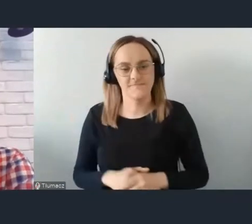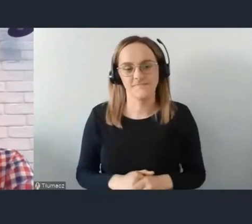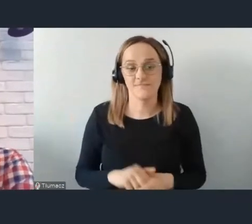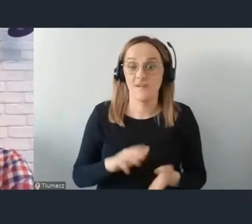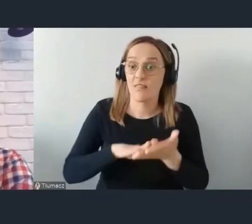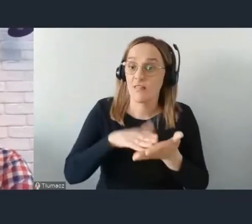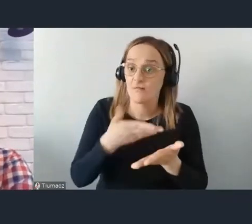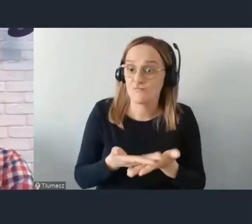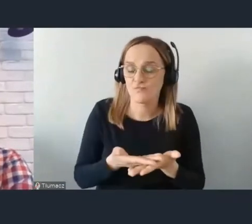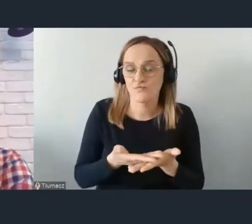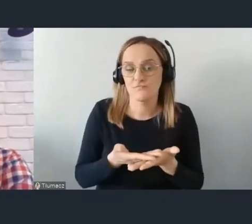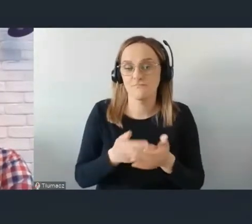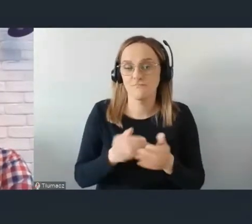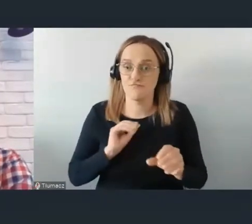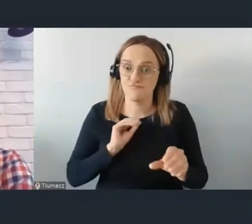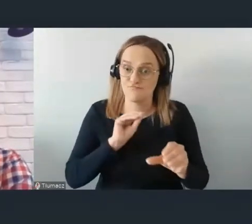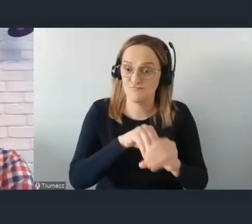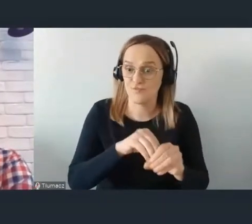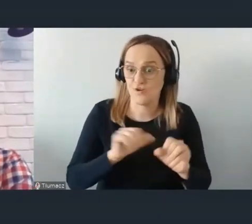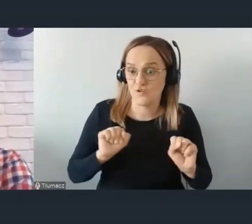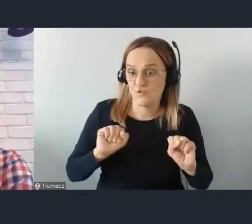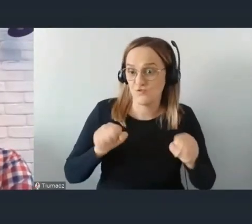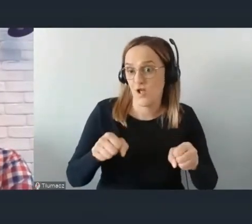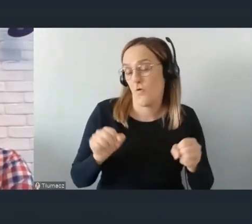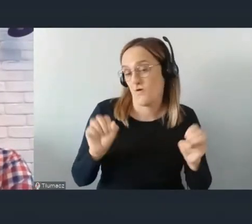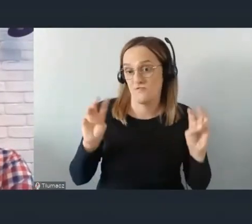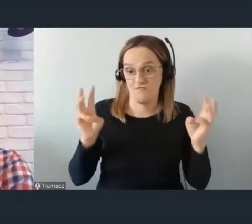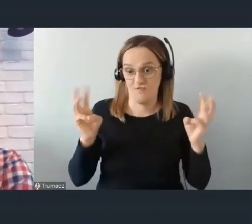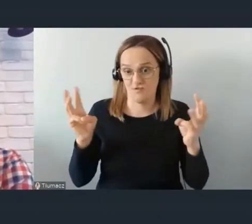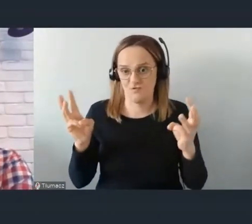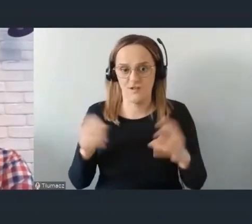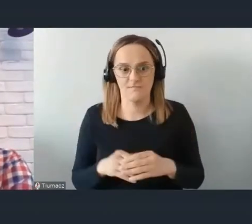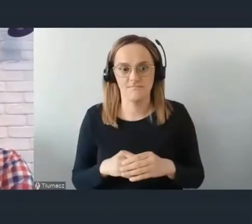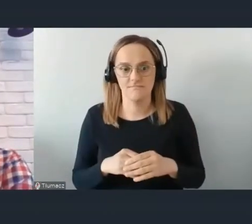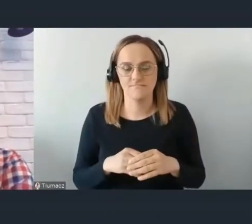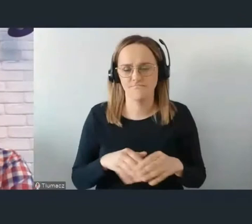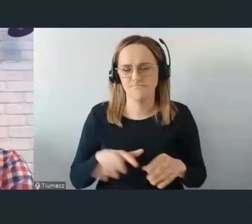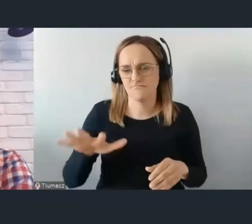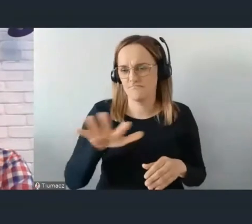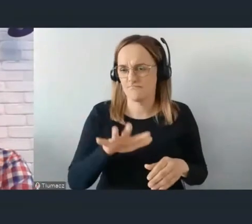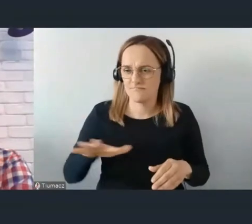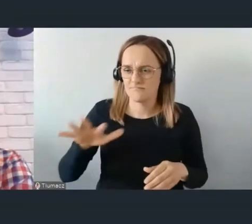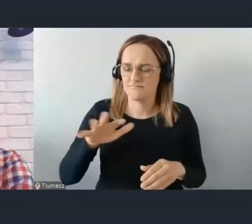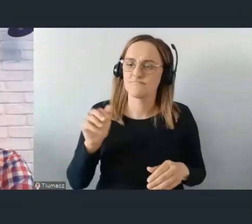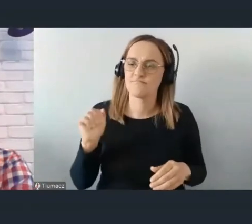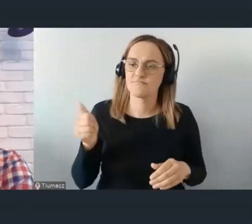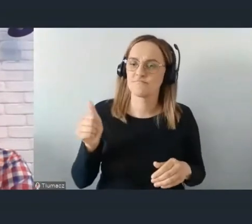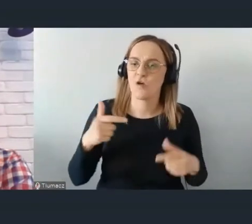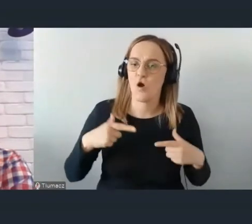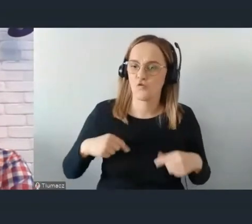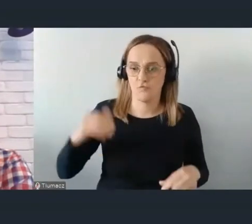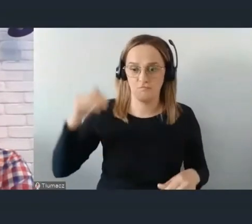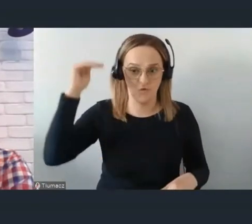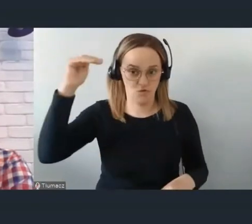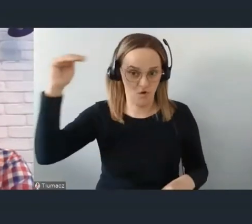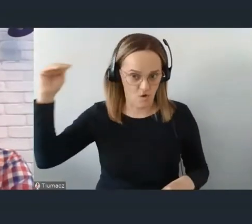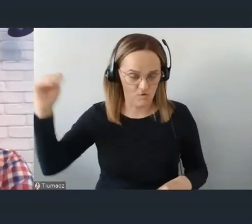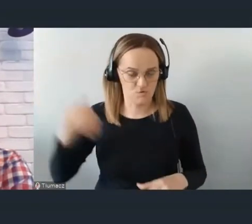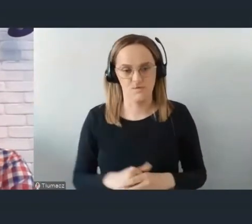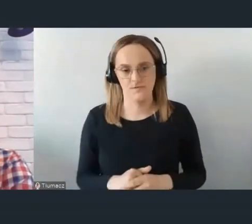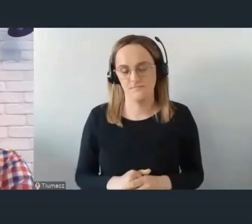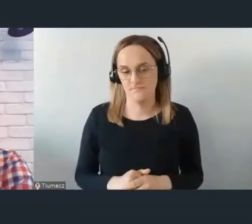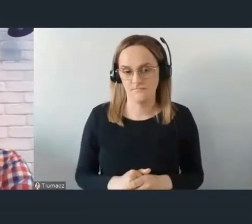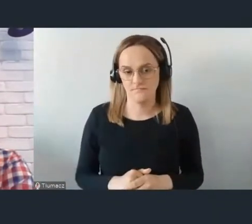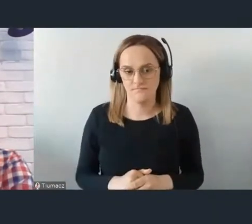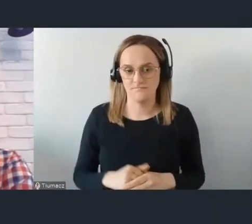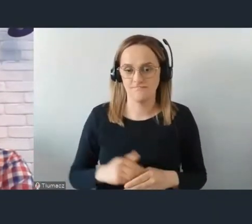na przykład do udziału w naszych warsztatach lokalnych z kompetencji cyfrowych dla osób dorosłych.